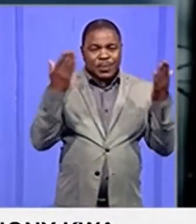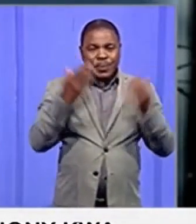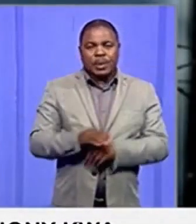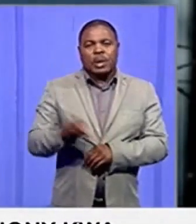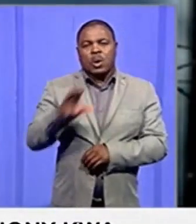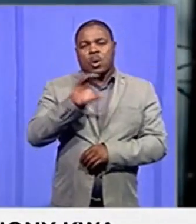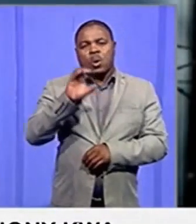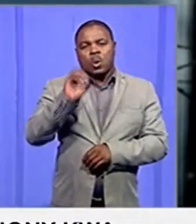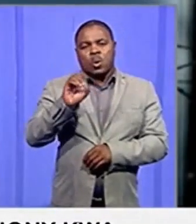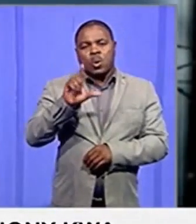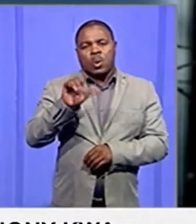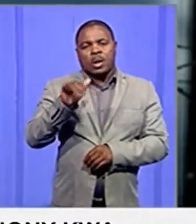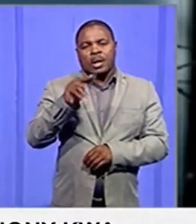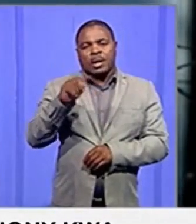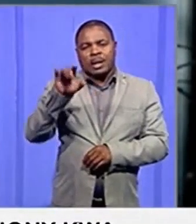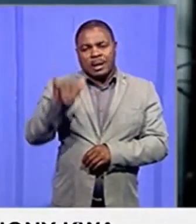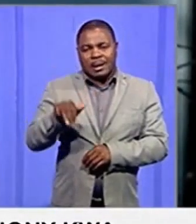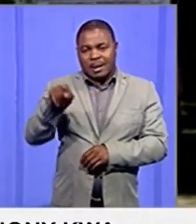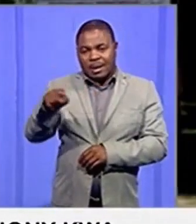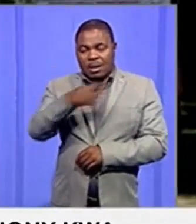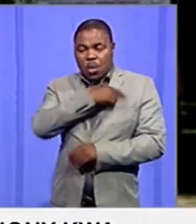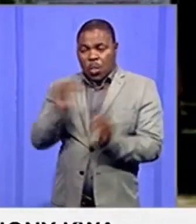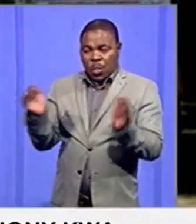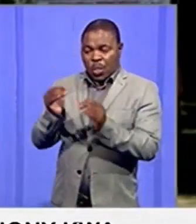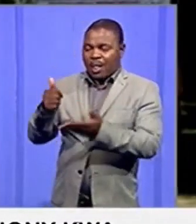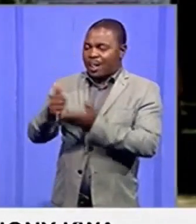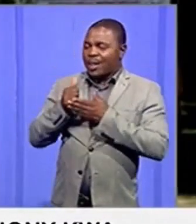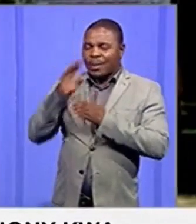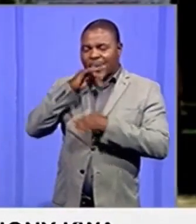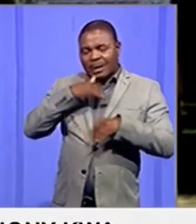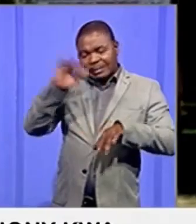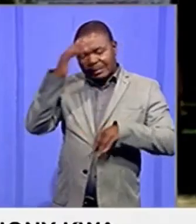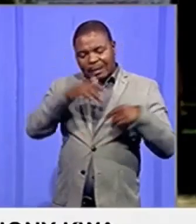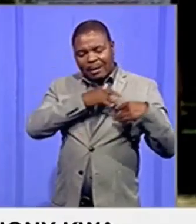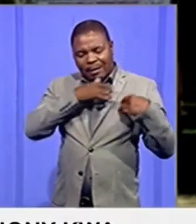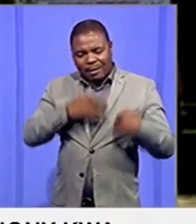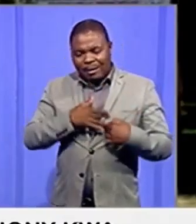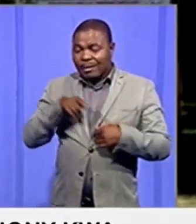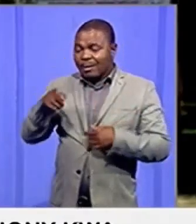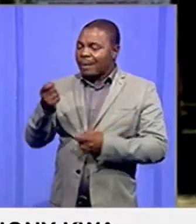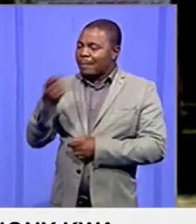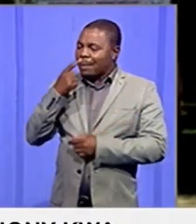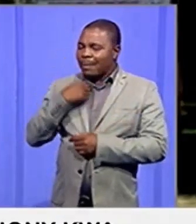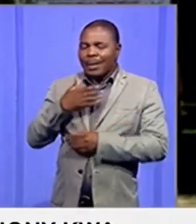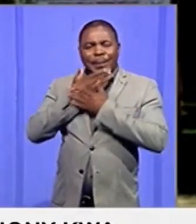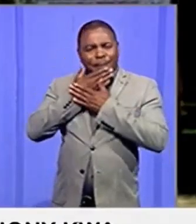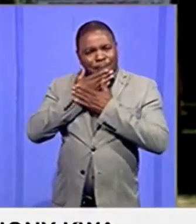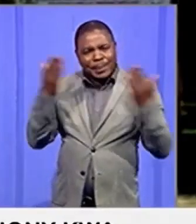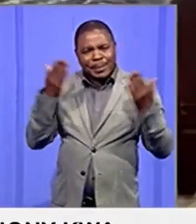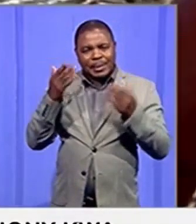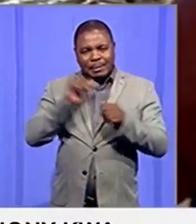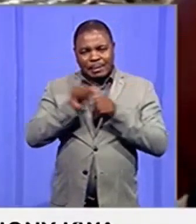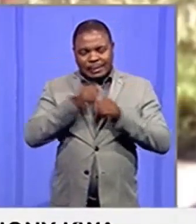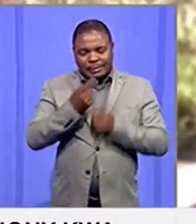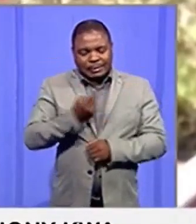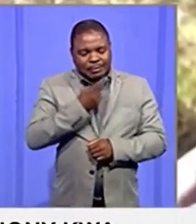le le ka dipilisi re tshengwa ke dipelo ga re na le dipilisi tse di ka re thusa re bona gore bogolo re je